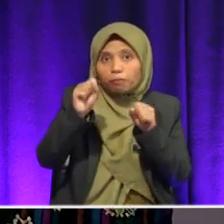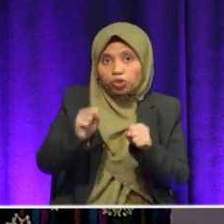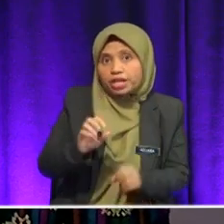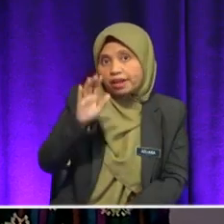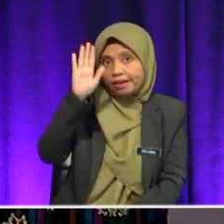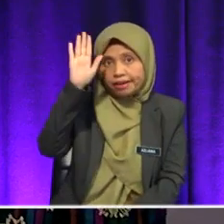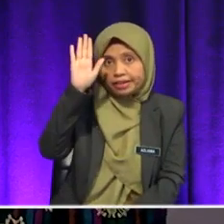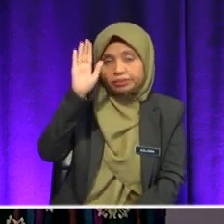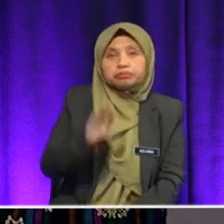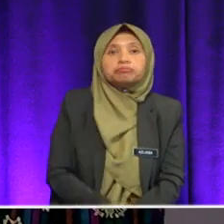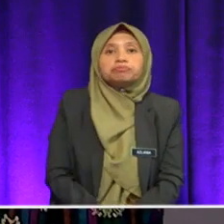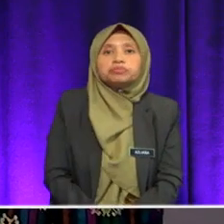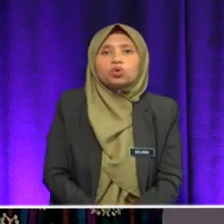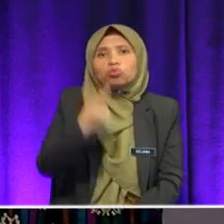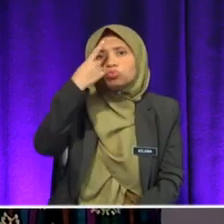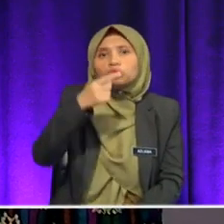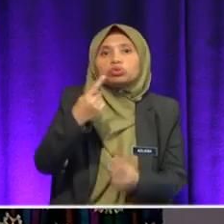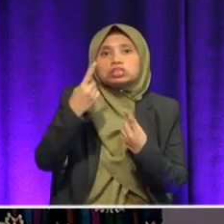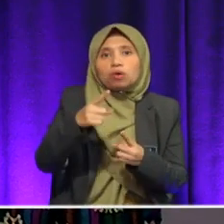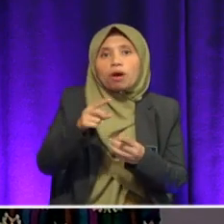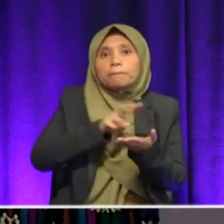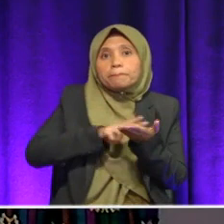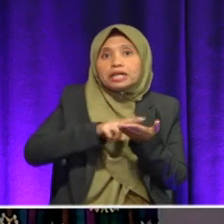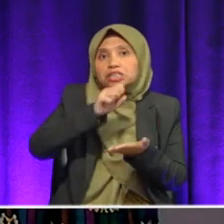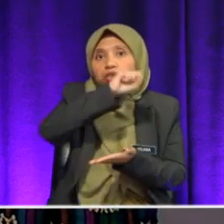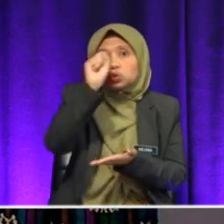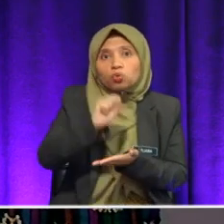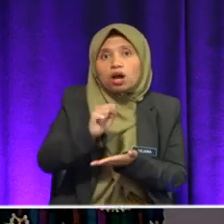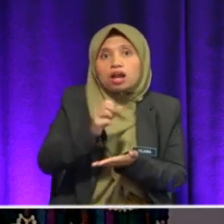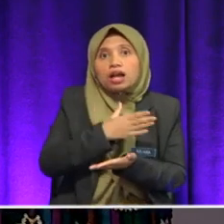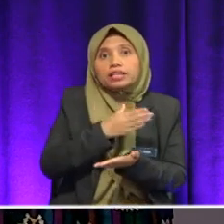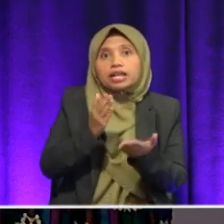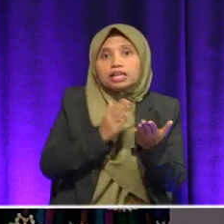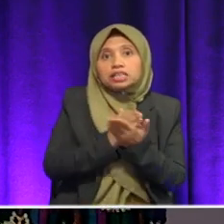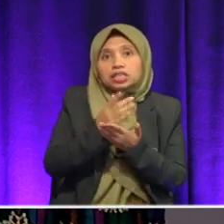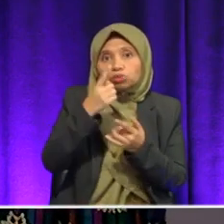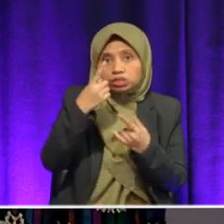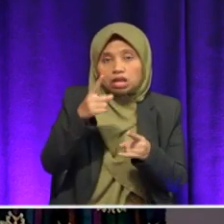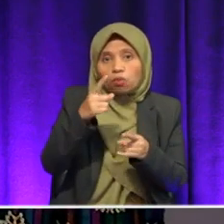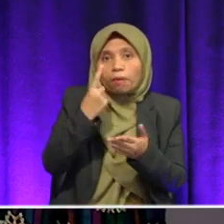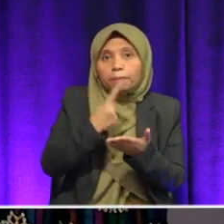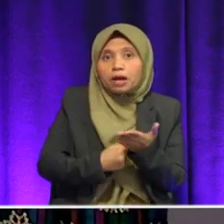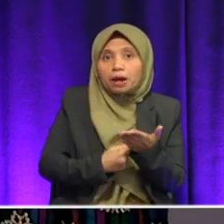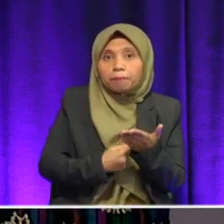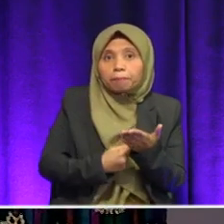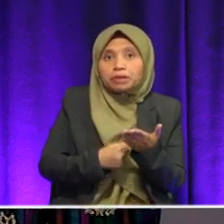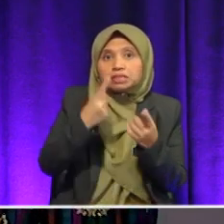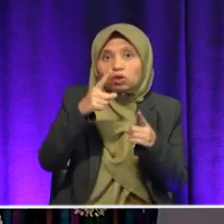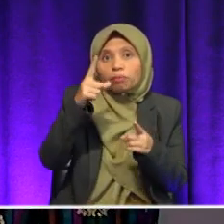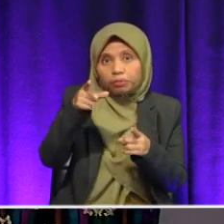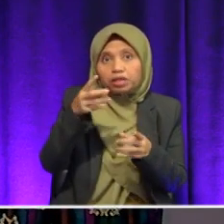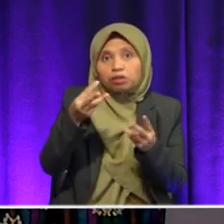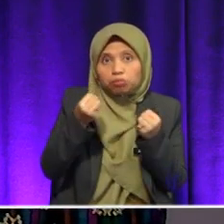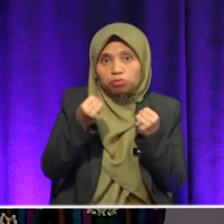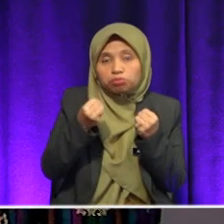tangan Oke untuk jawab baca soal lain dan terus jawab Apakah jawaban yang anda ingin jawab